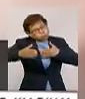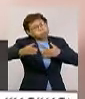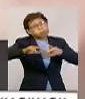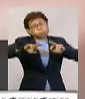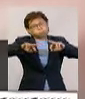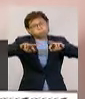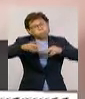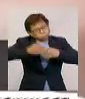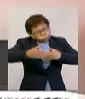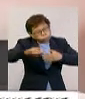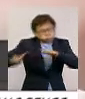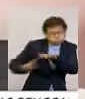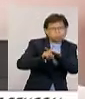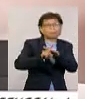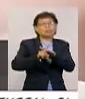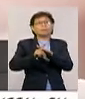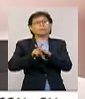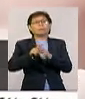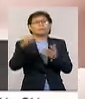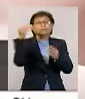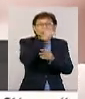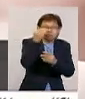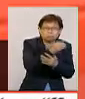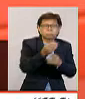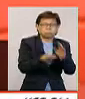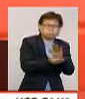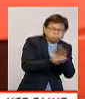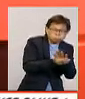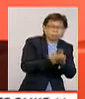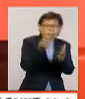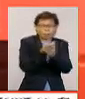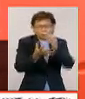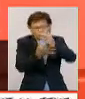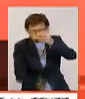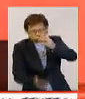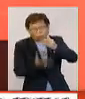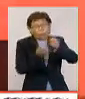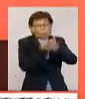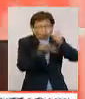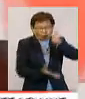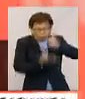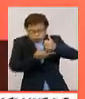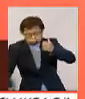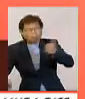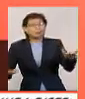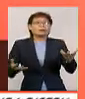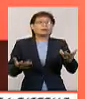corruption, wujudnya rasuah, ketirisan, dan ketirisan ini berlaku secara besar-besaran